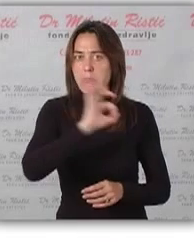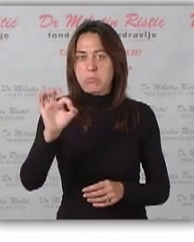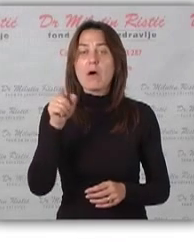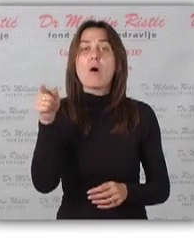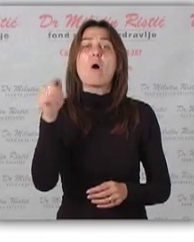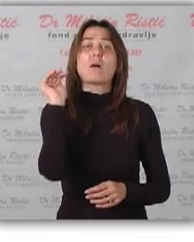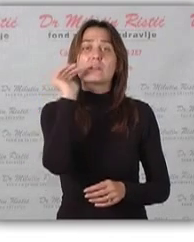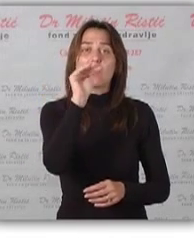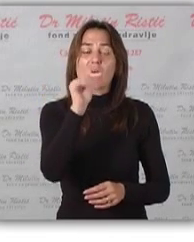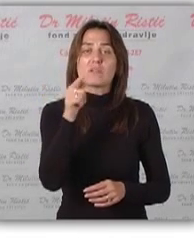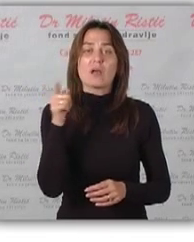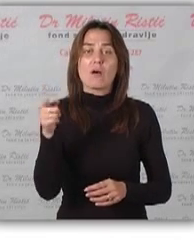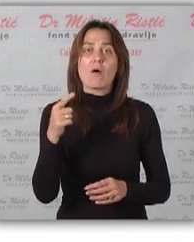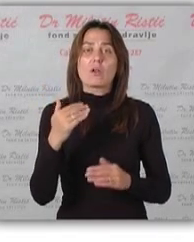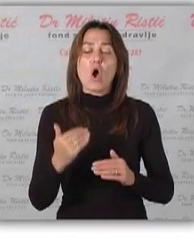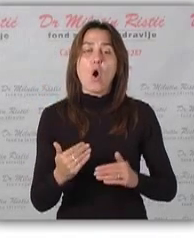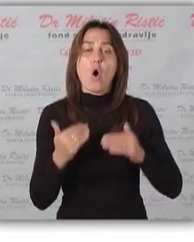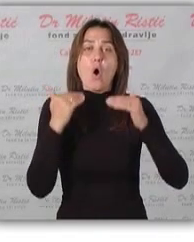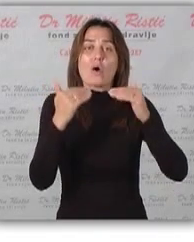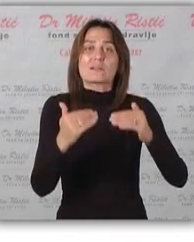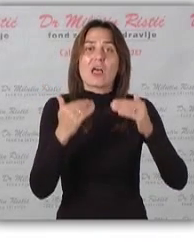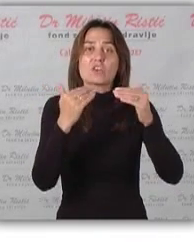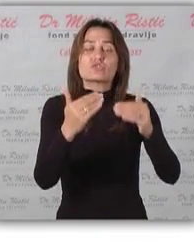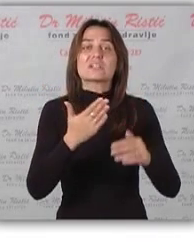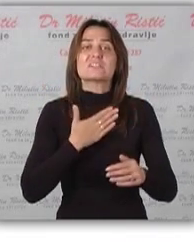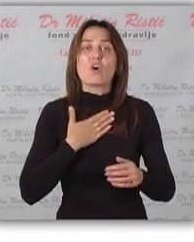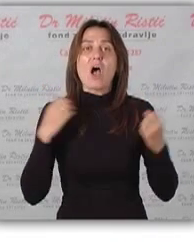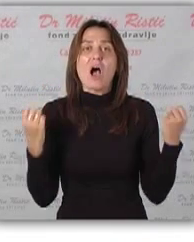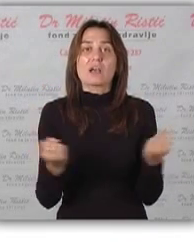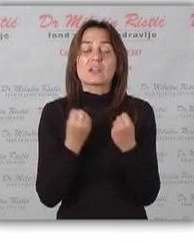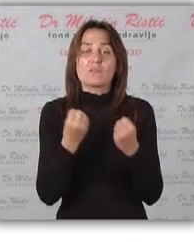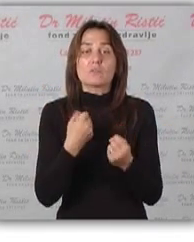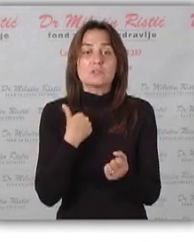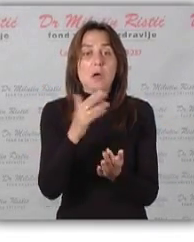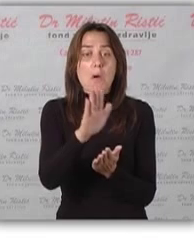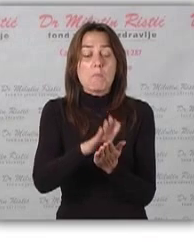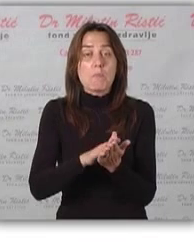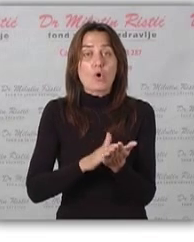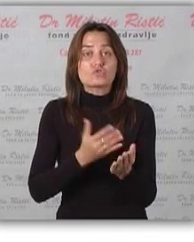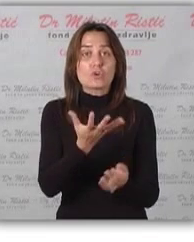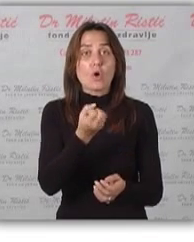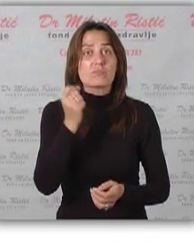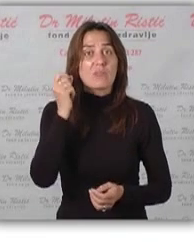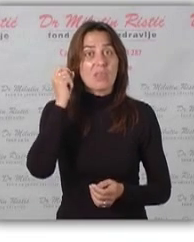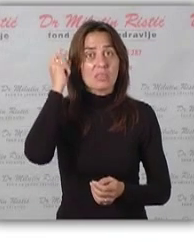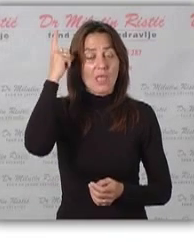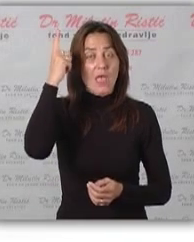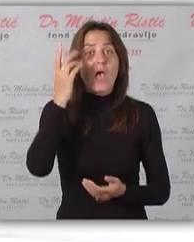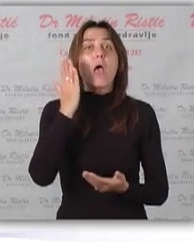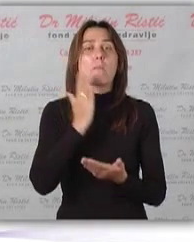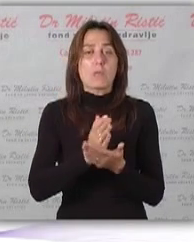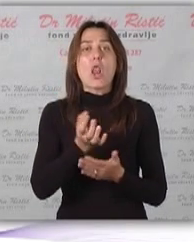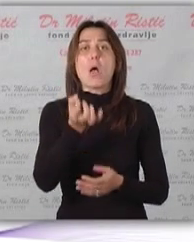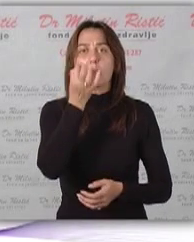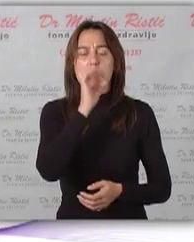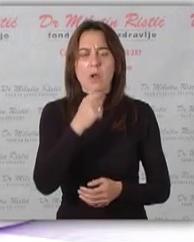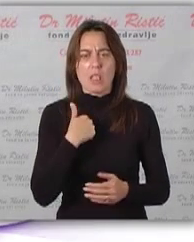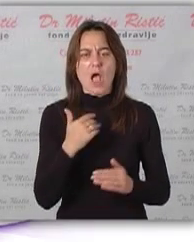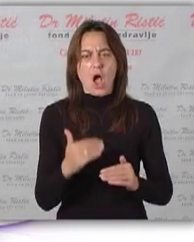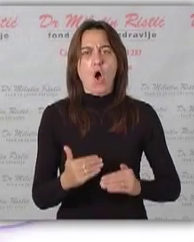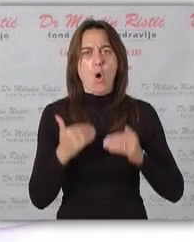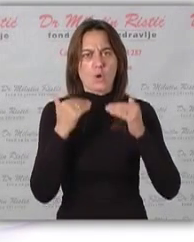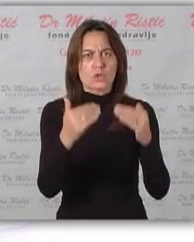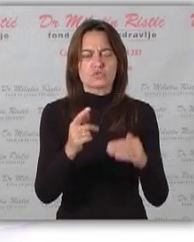često javlja to da osoba odlaže svoje aktivnosti jer porazi od ideje da bi